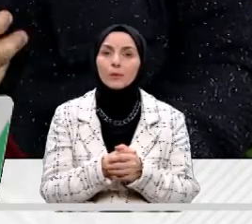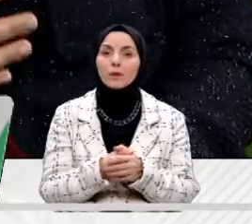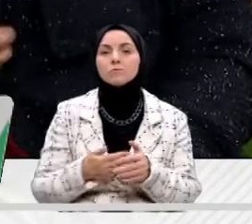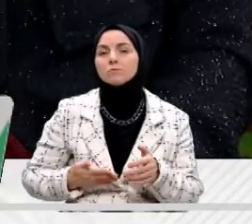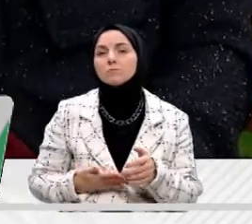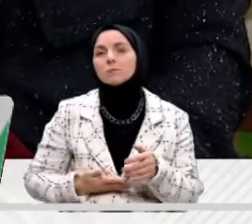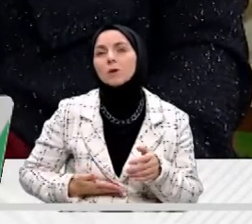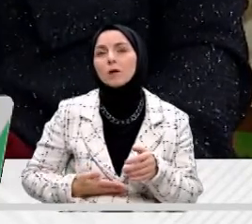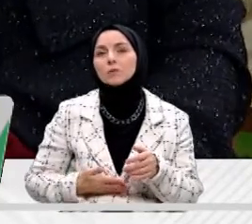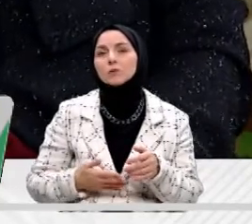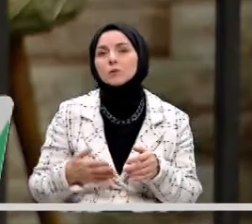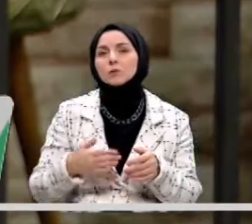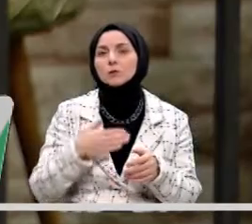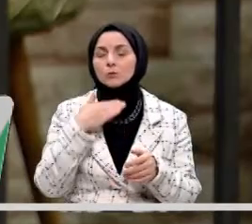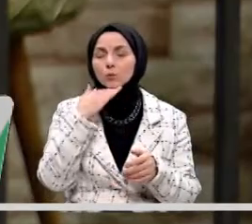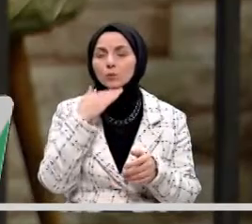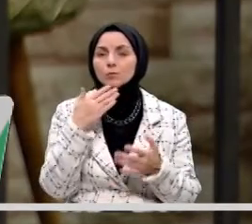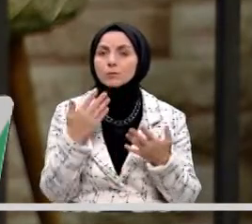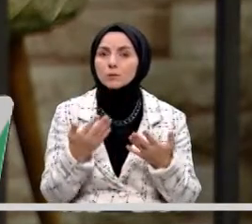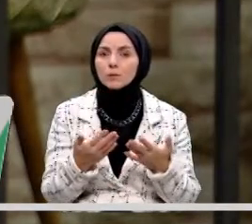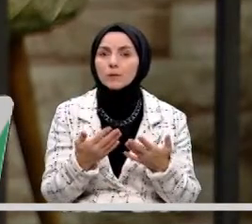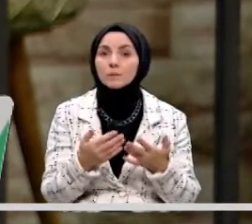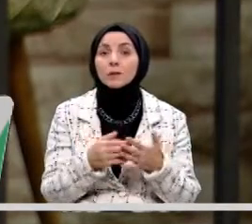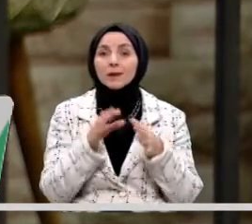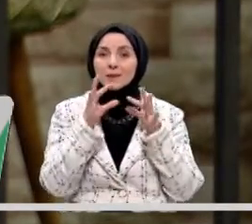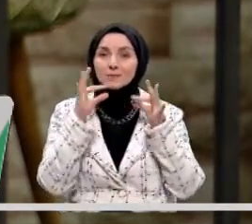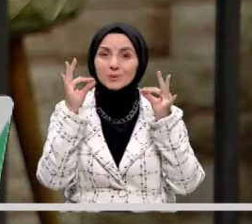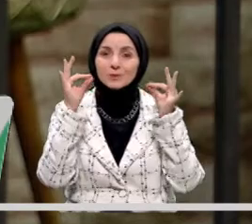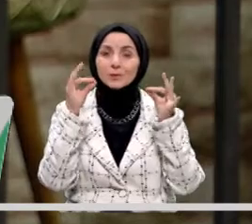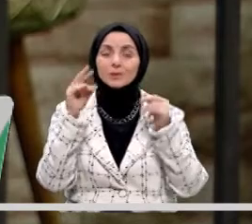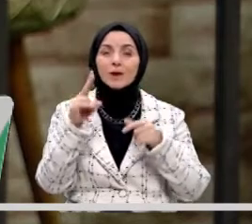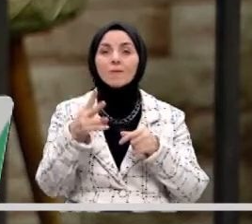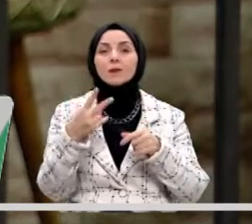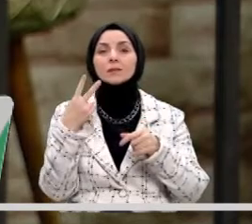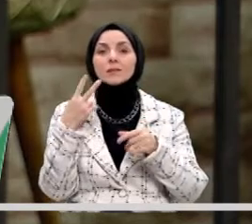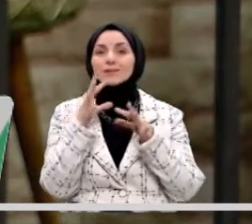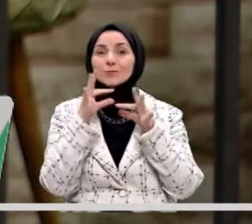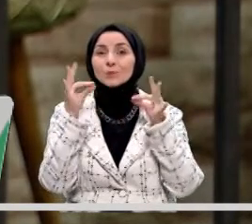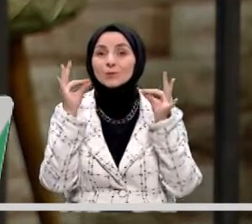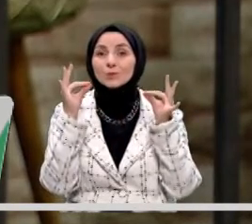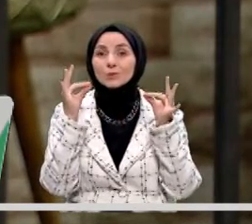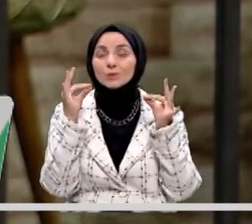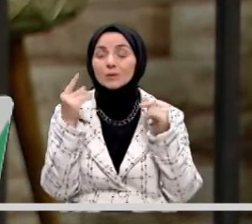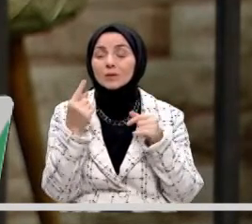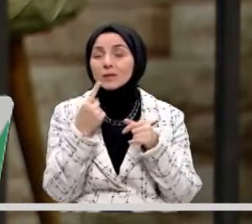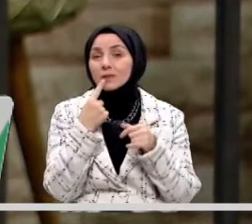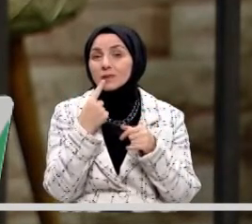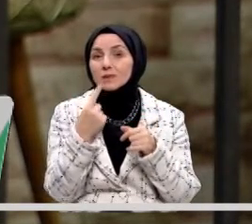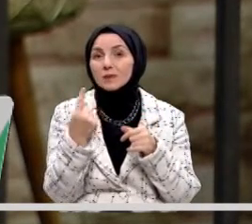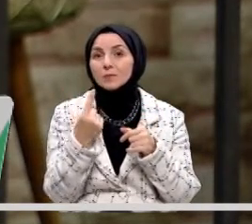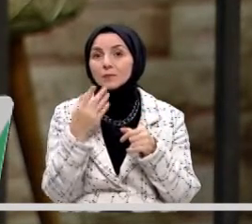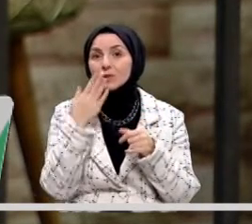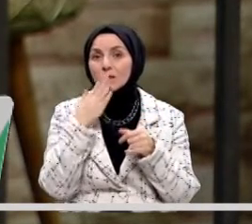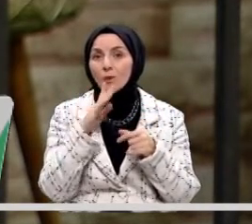Tamam geçti bu nokta Dün gece bir Mutluluktan bir vazgeçin yani mutluluk diye bir şey yok ihtiyacın ayrılması sonucu